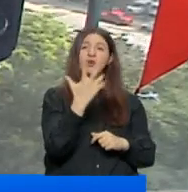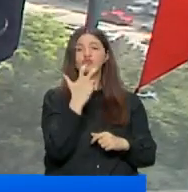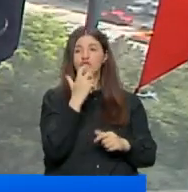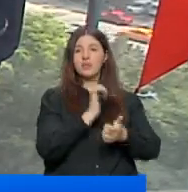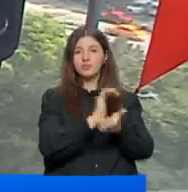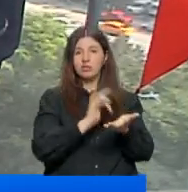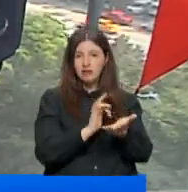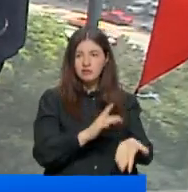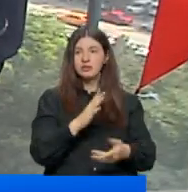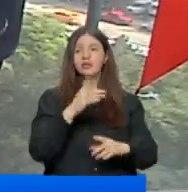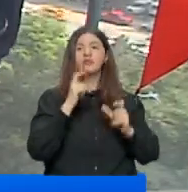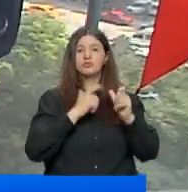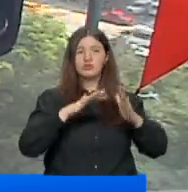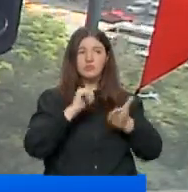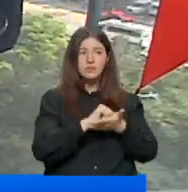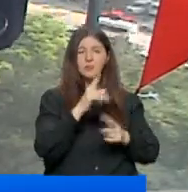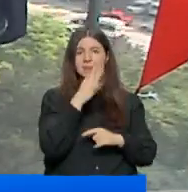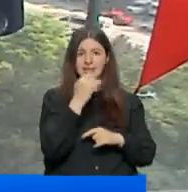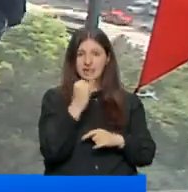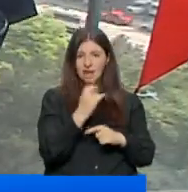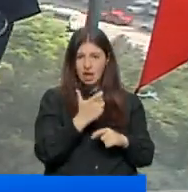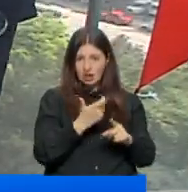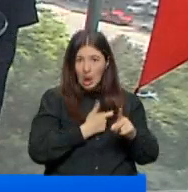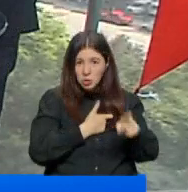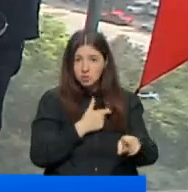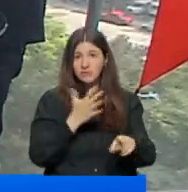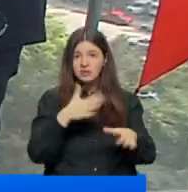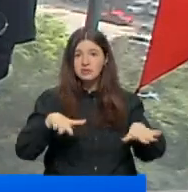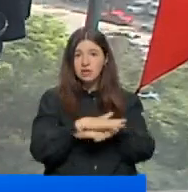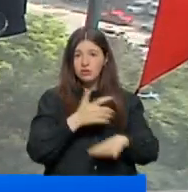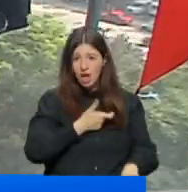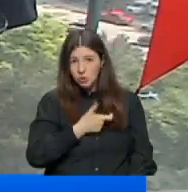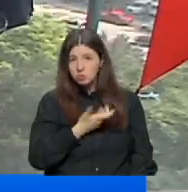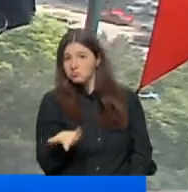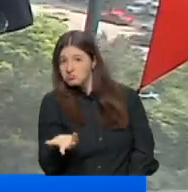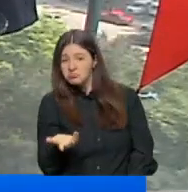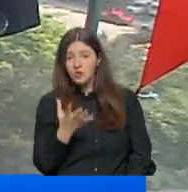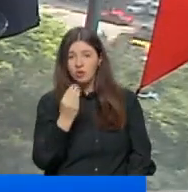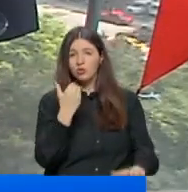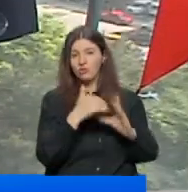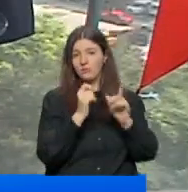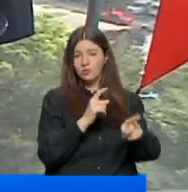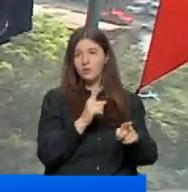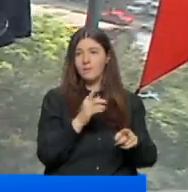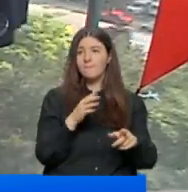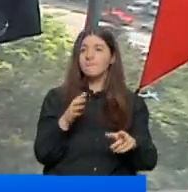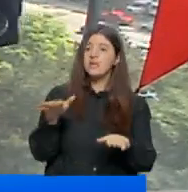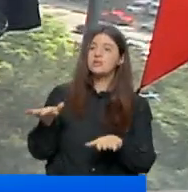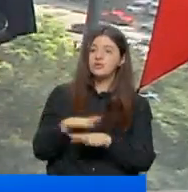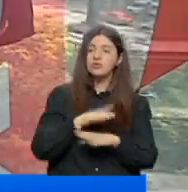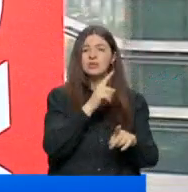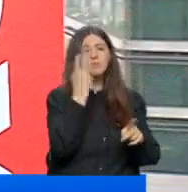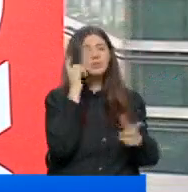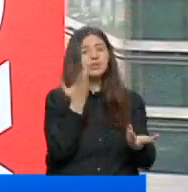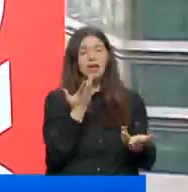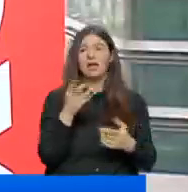cezası, sosyal medya, bu bir dezenformasyon yasası ya da sansür yasası olarak yorumlanıyor. Sizin bakış açınız?